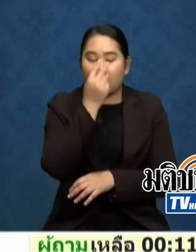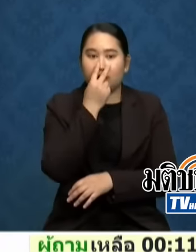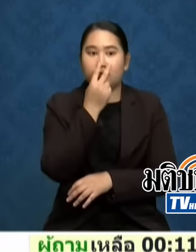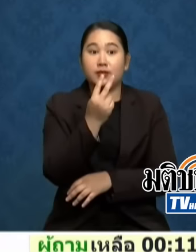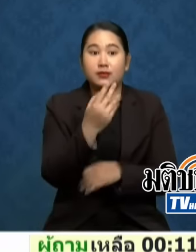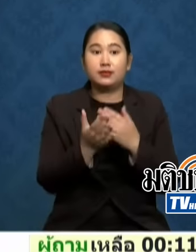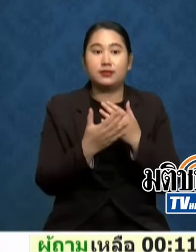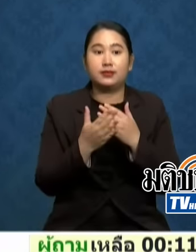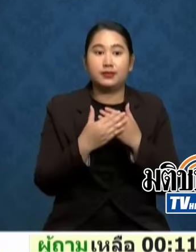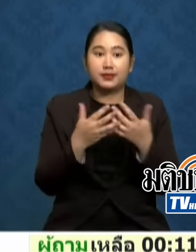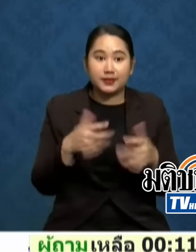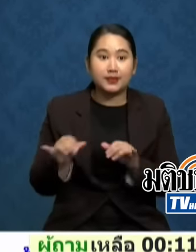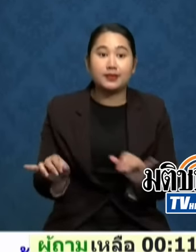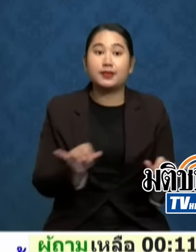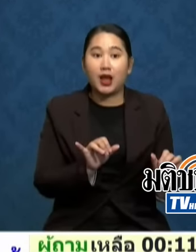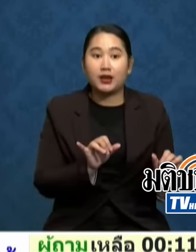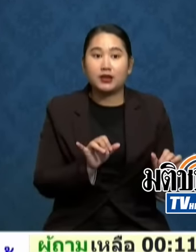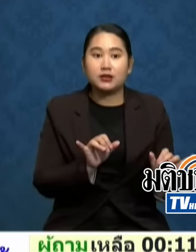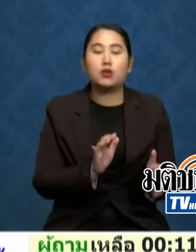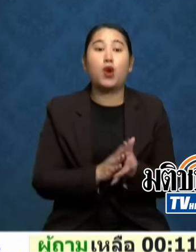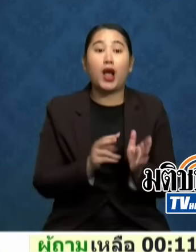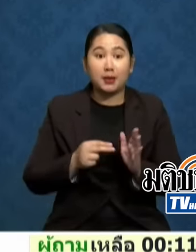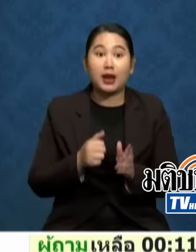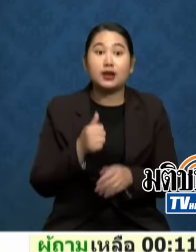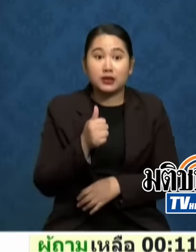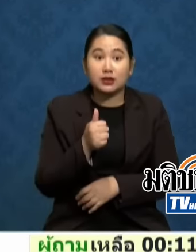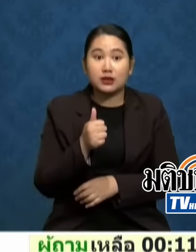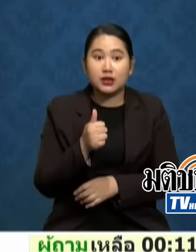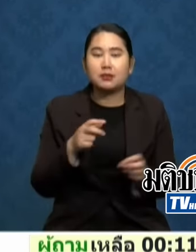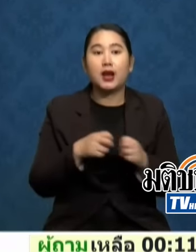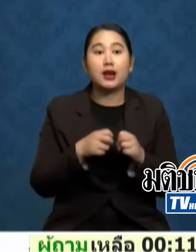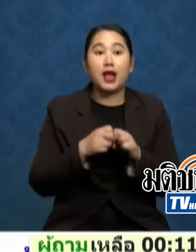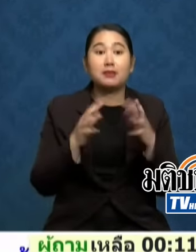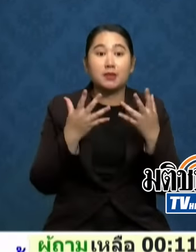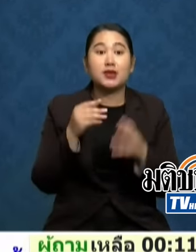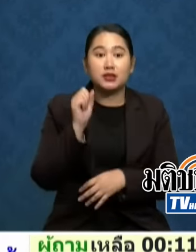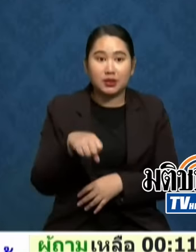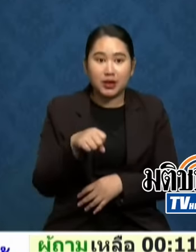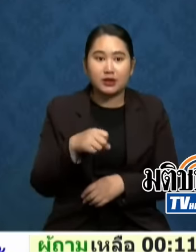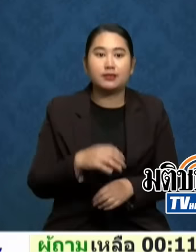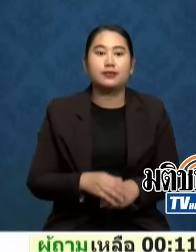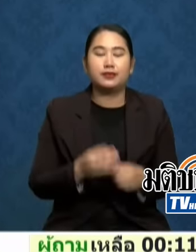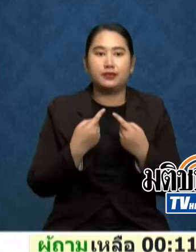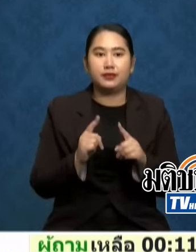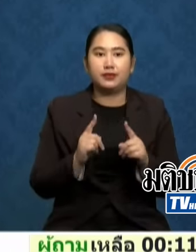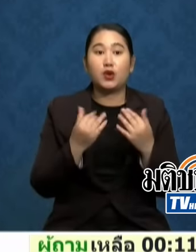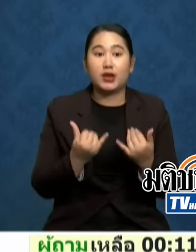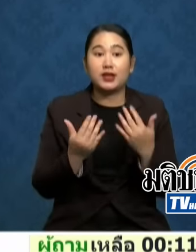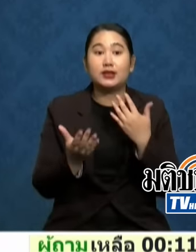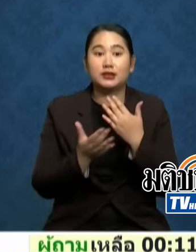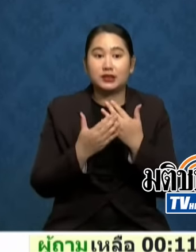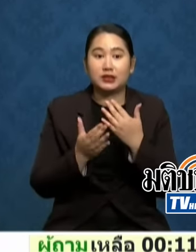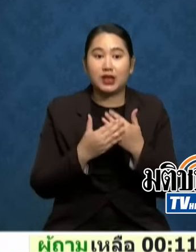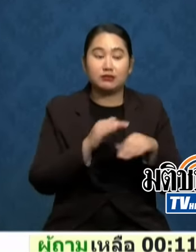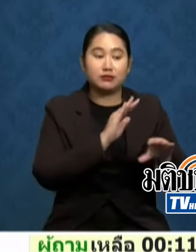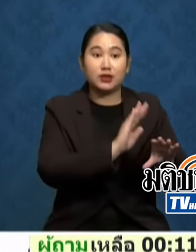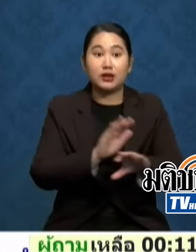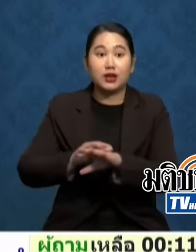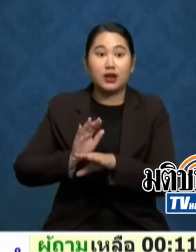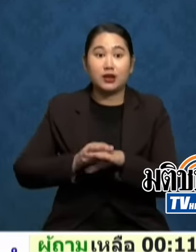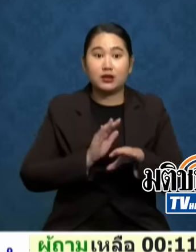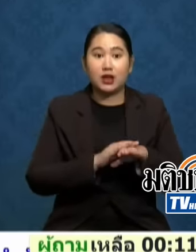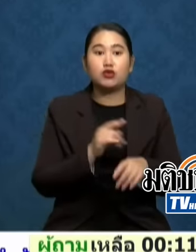งนี้มันดูเหมือนจะเป็นเรื่องที่ดีครับท่านประธานดูเหมือนไม่น่าจะมีปัญหาอะไรแต่การแจ้งเตือนในครั้งนี้ครับเป็